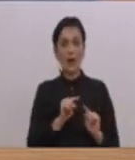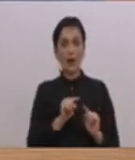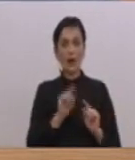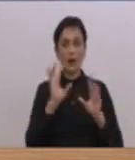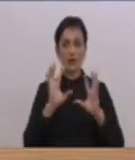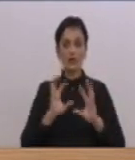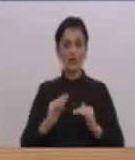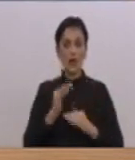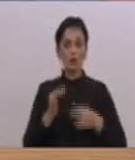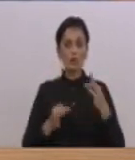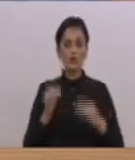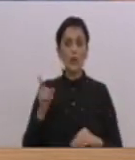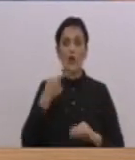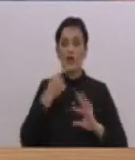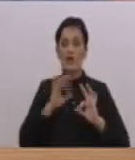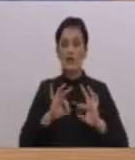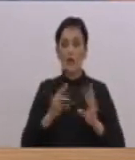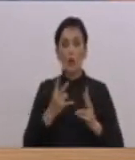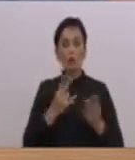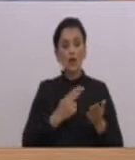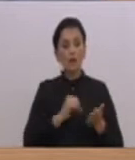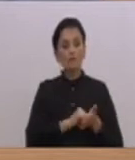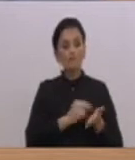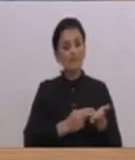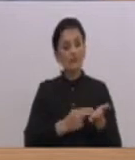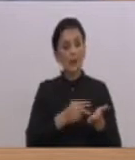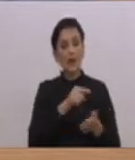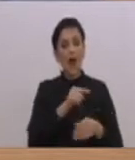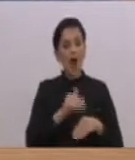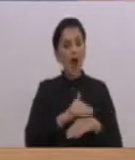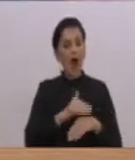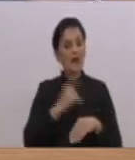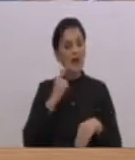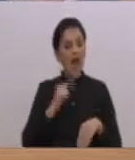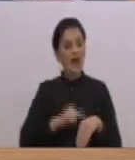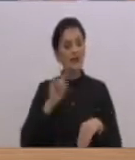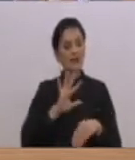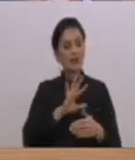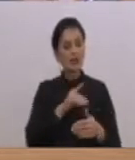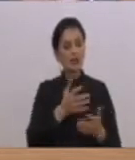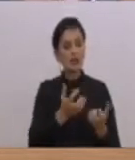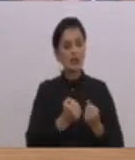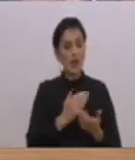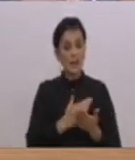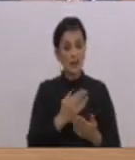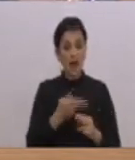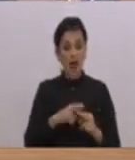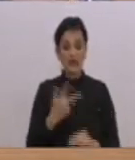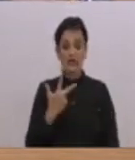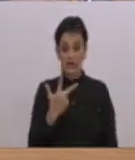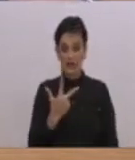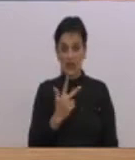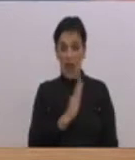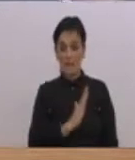საკონსტიტუციო სასამართლო გვეუბნება, რომ უნდა დასაბუთდეს, რომ ის არაკეთილსინდისიერი შემძენია. ანუ ეს სამი მოთხოვნა დააყენა